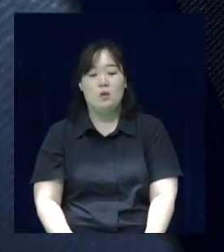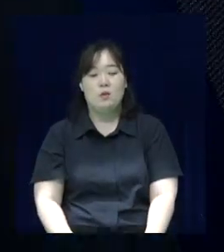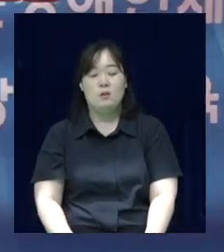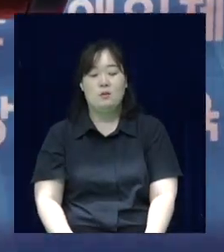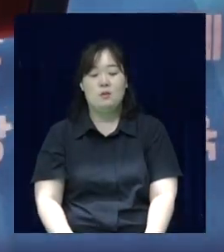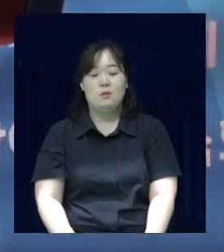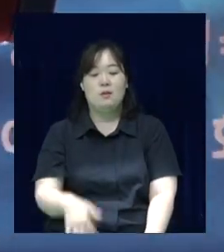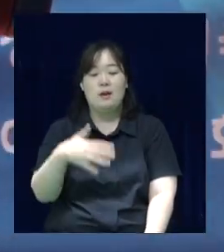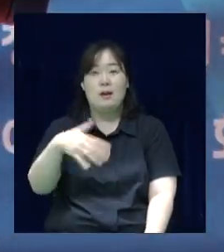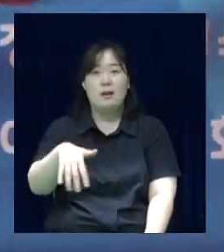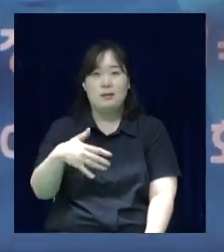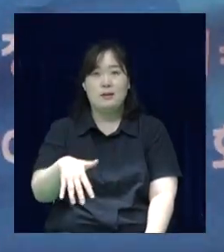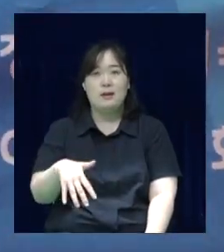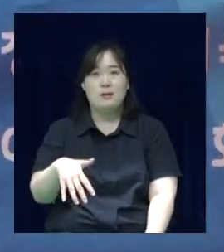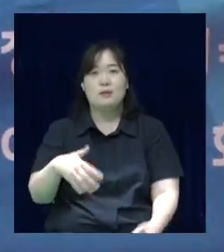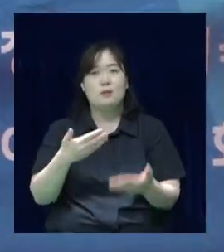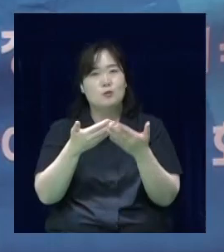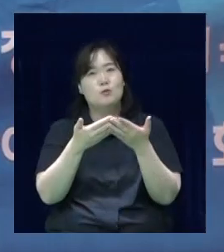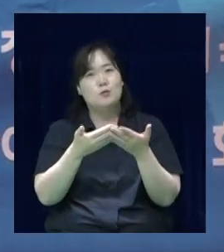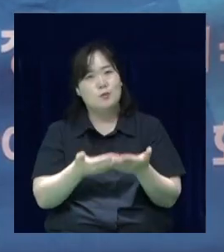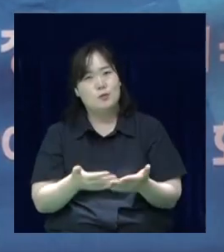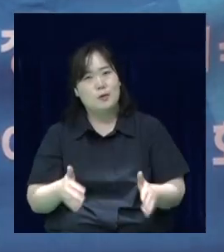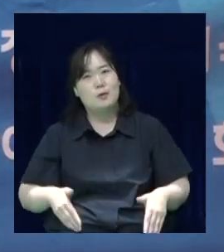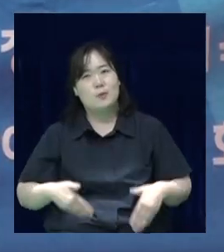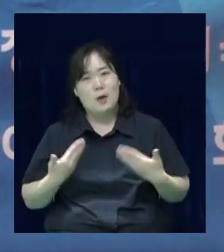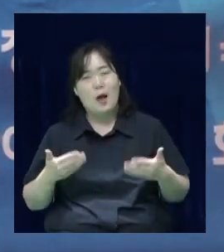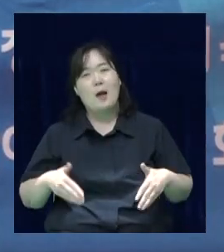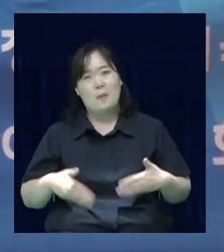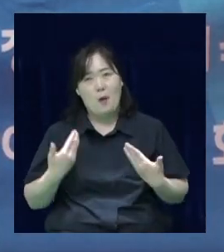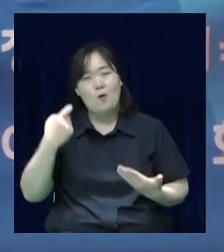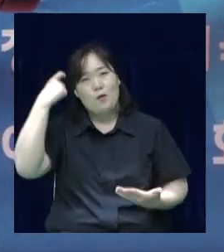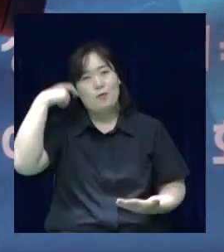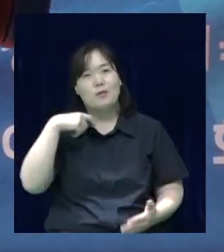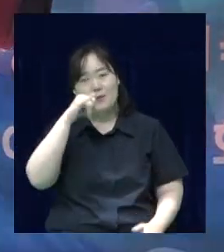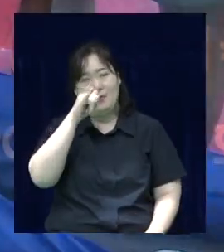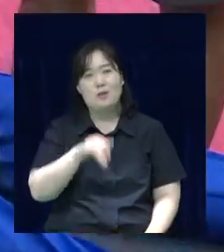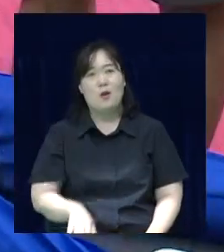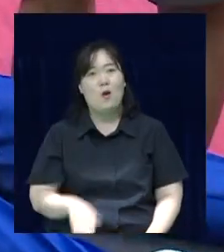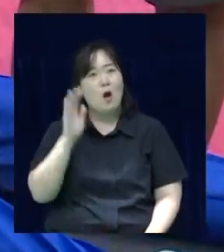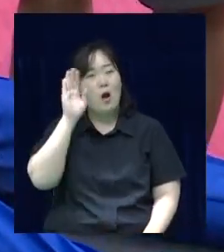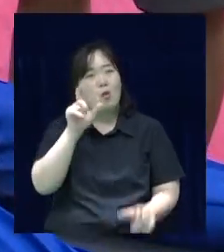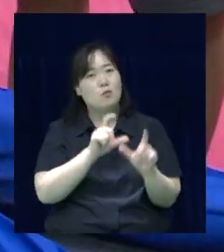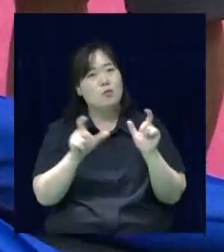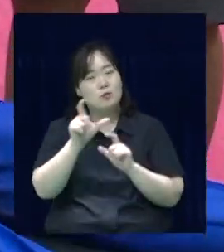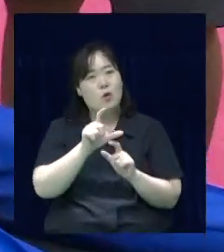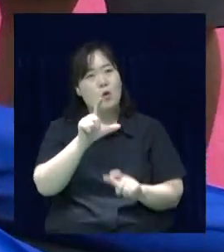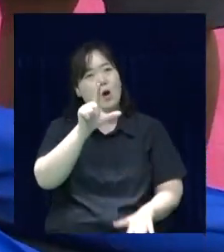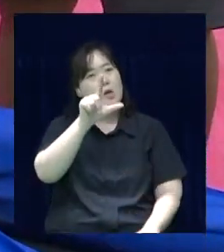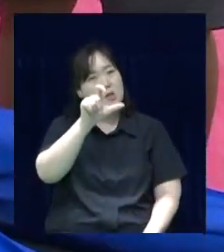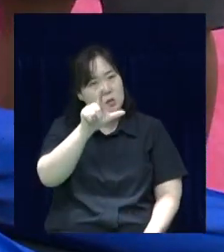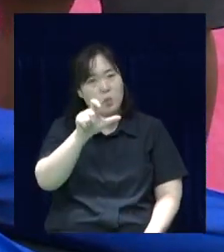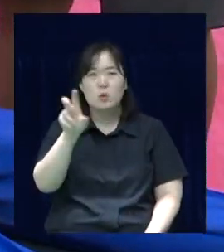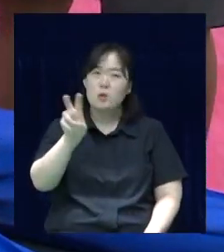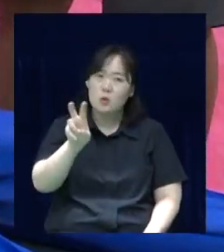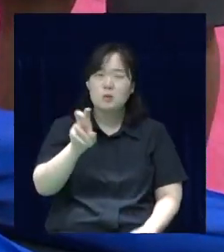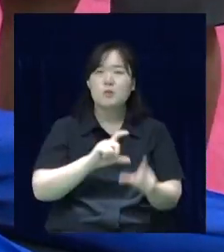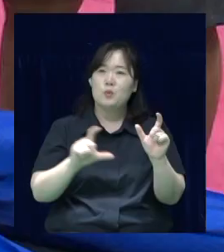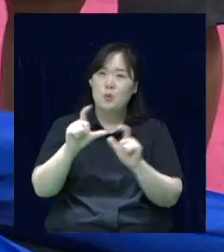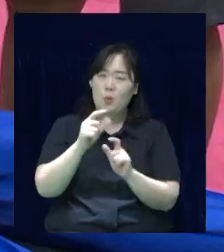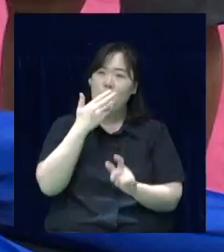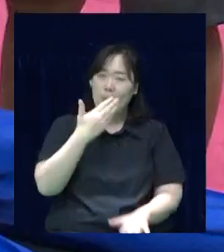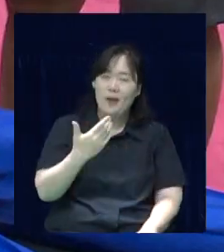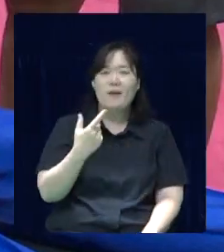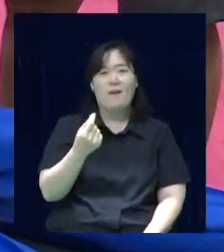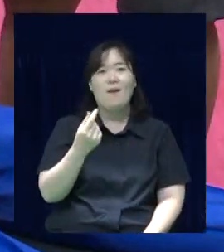아직까지 뭐 기후가 아주 가볍습니다. 네. 예. 뭐 아직도 10kg, 15kg 이상 더 올릴 수 있는 여유가 있네요. 지금 보니까. 이 선수는 이번